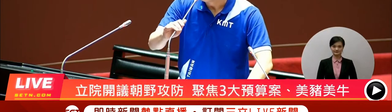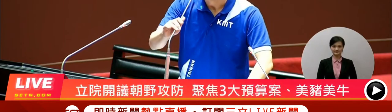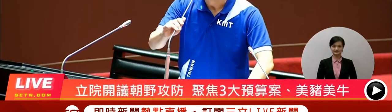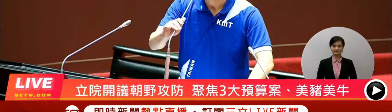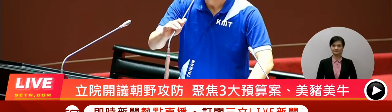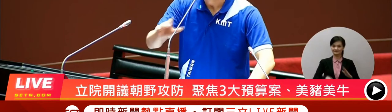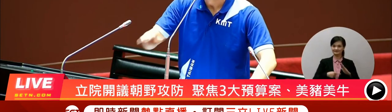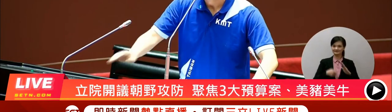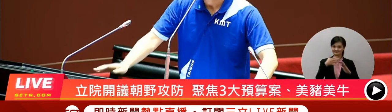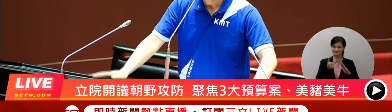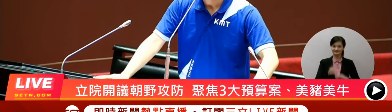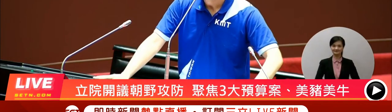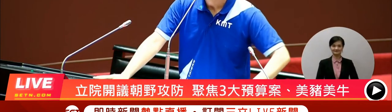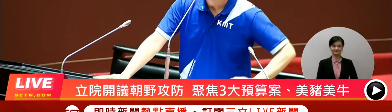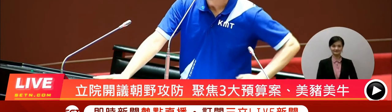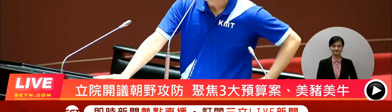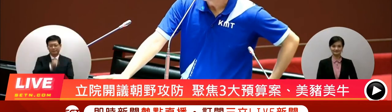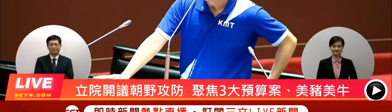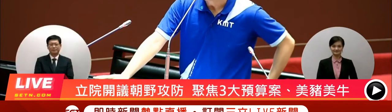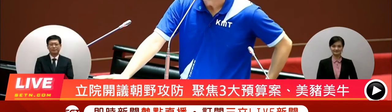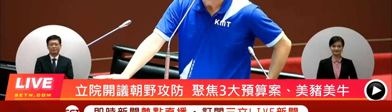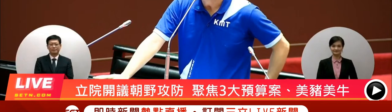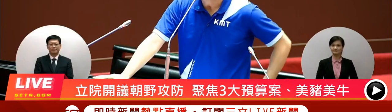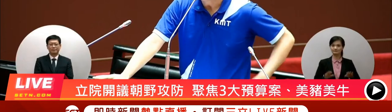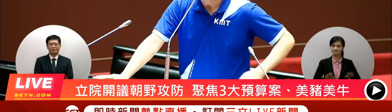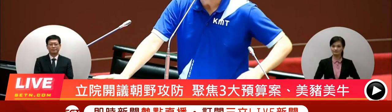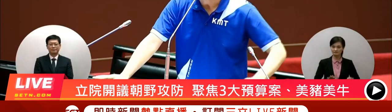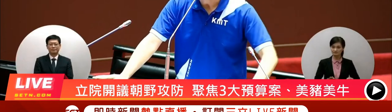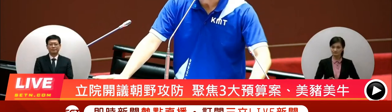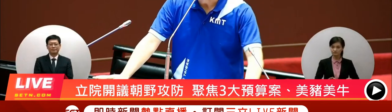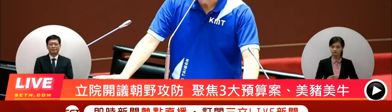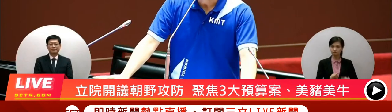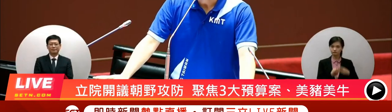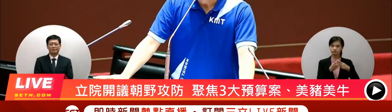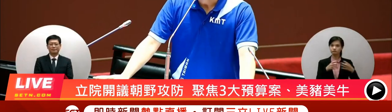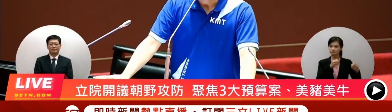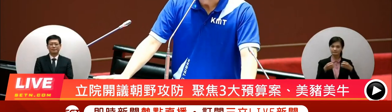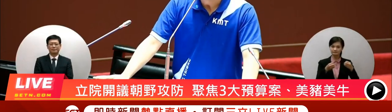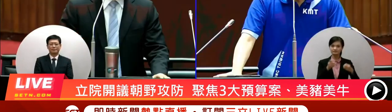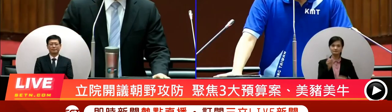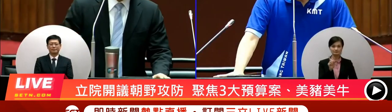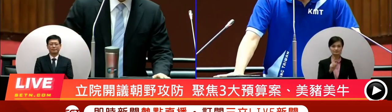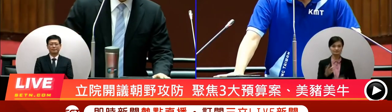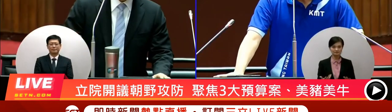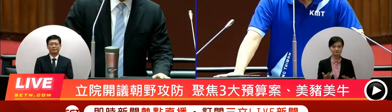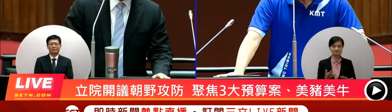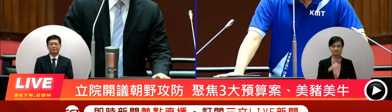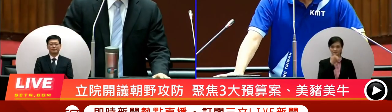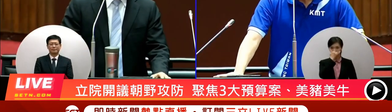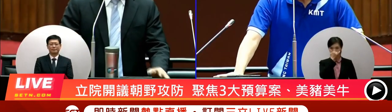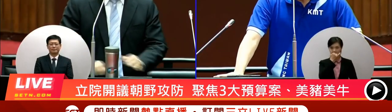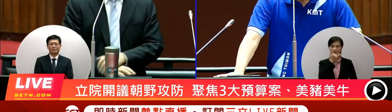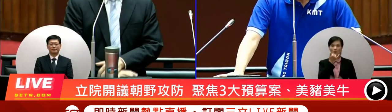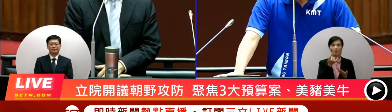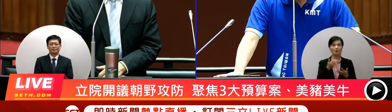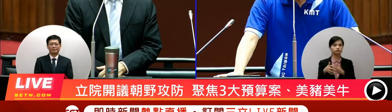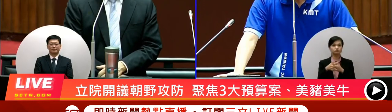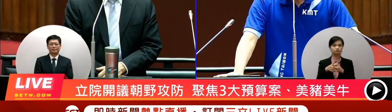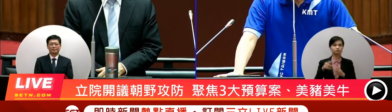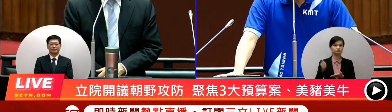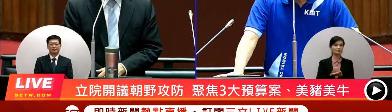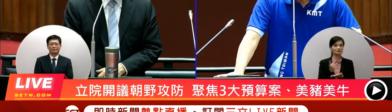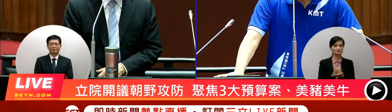院长，好， 委员你好。 今天我们主要是要来谈这个美猪，含瘦肉